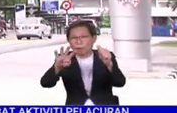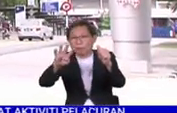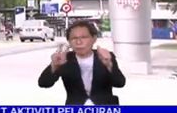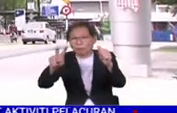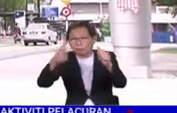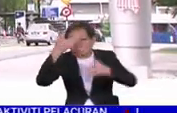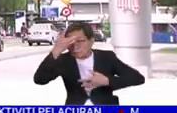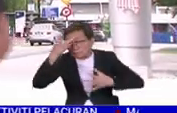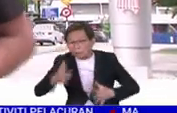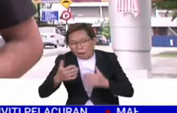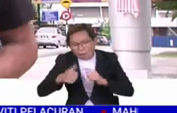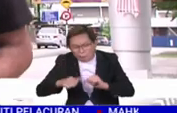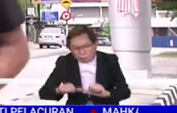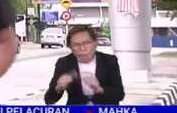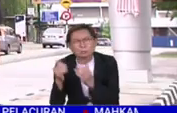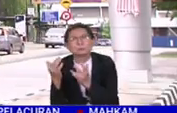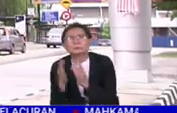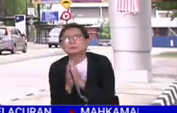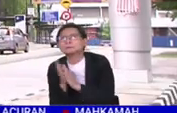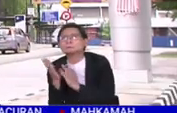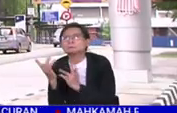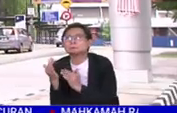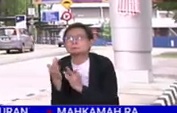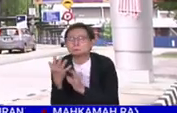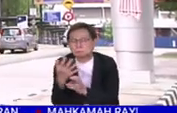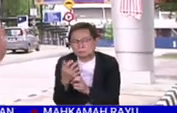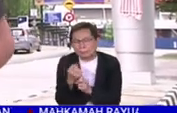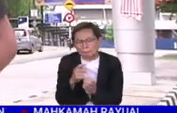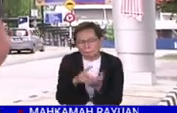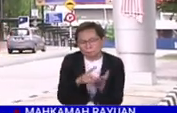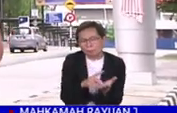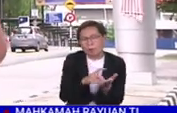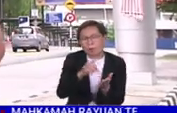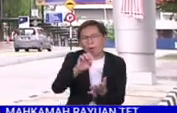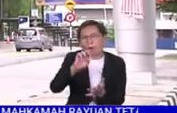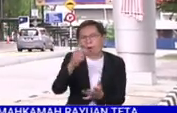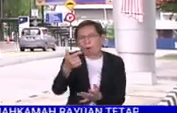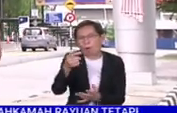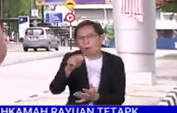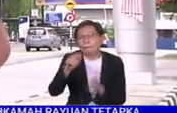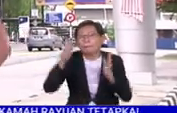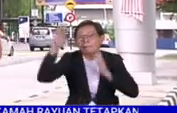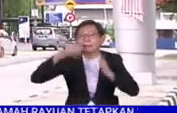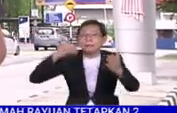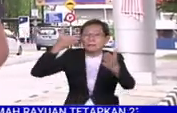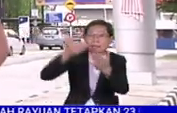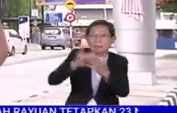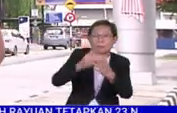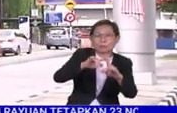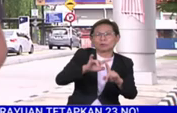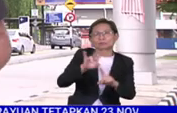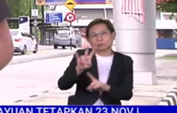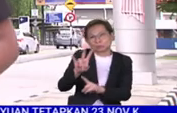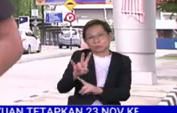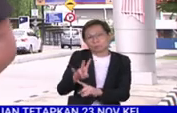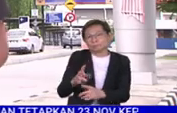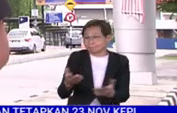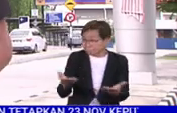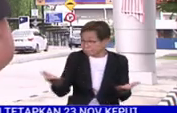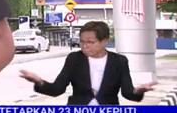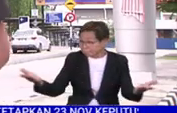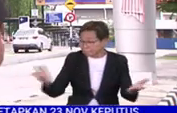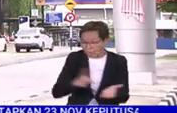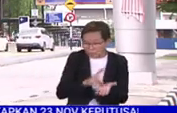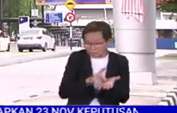10,442 pesakit masih menunggu untuk mendapatkan derma organ di Malaysia setakat Julai lalu. Saudara,